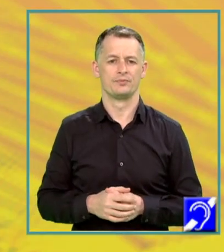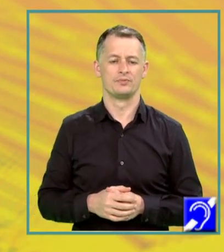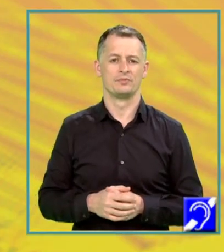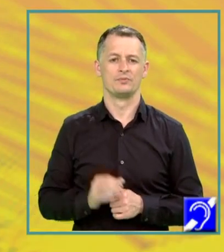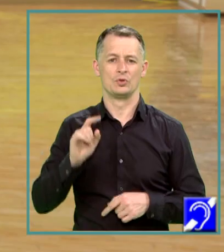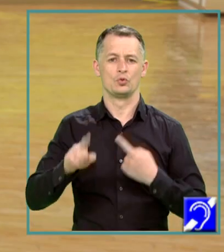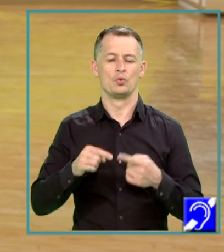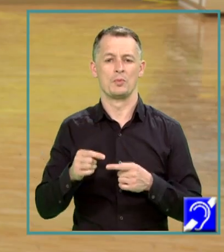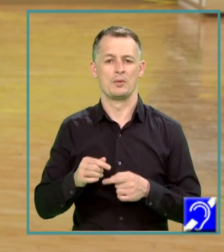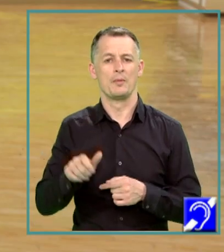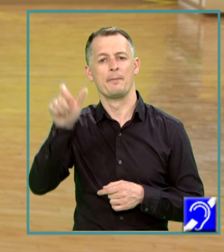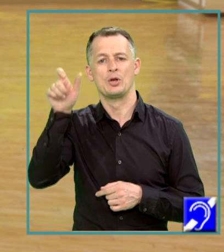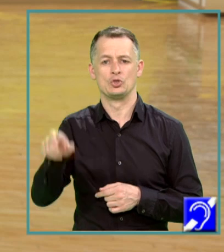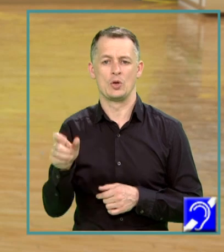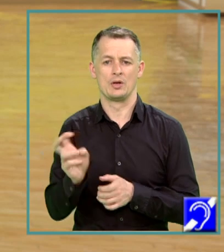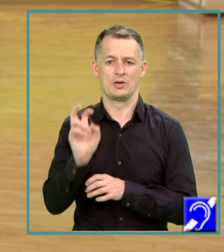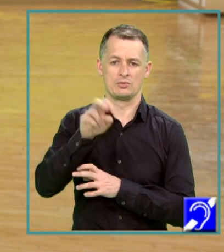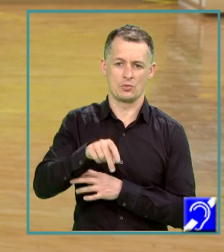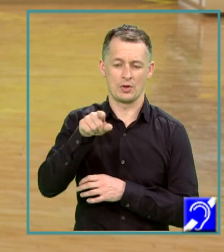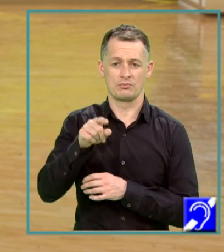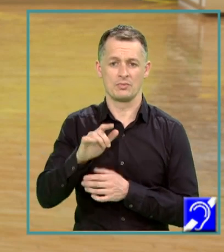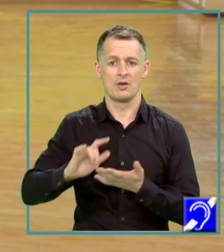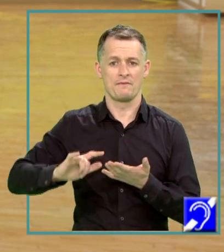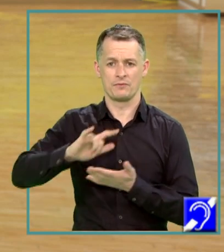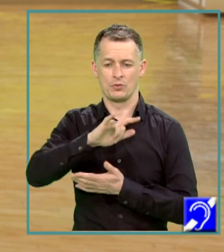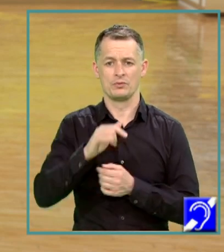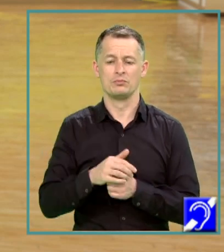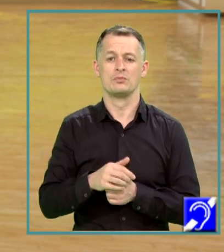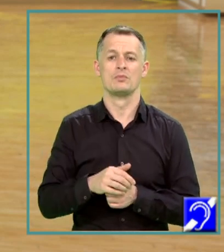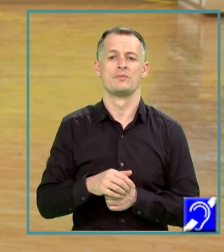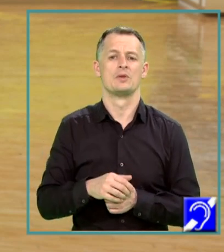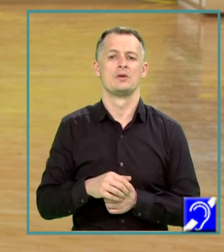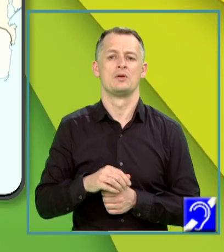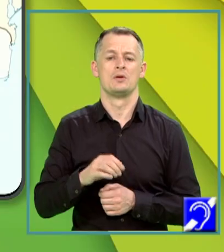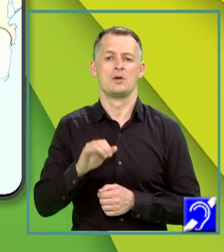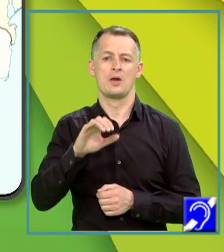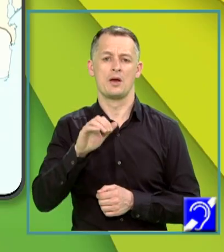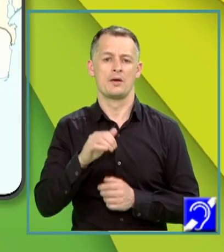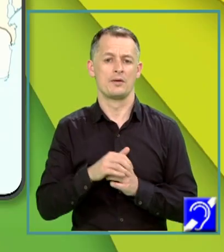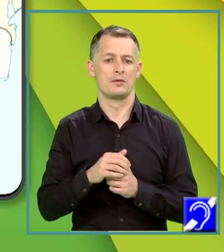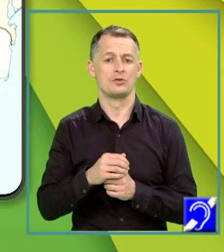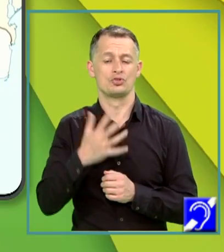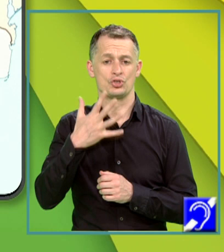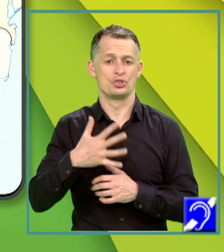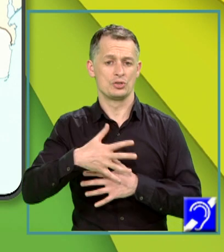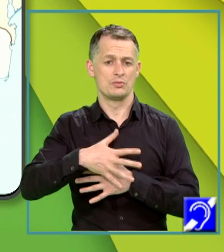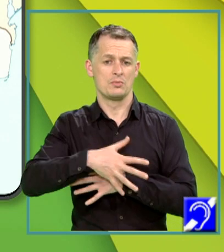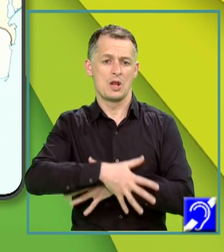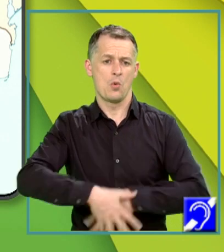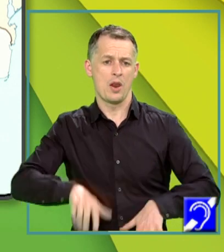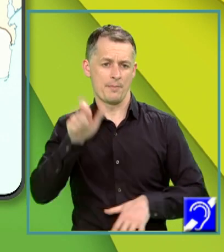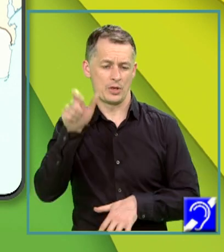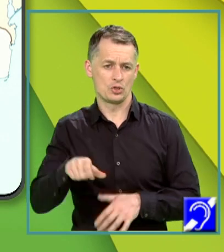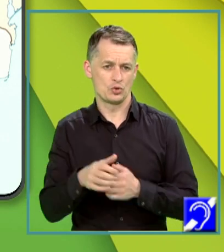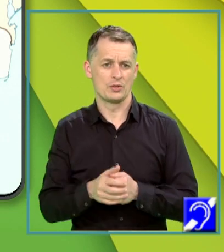traficul de pasageri pe aeroportul Henri Coandă cu un trafic anual de pasageri de peste 5 milioane de